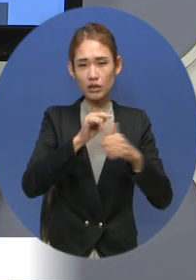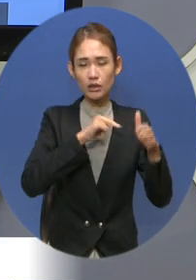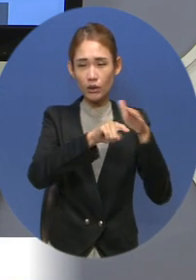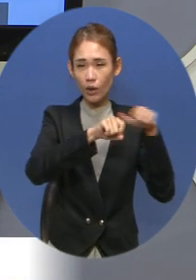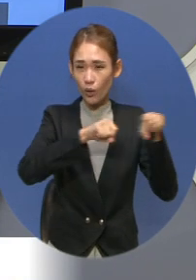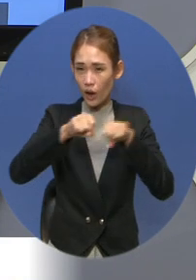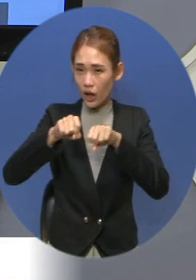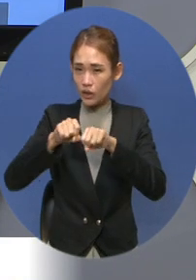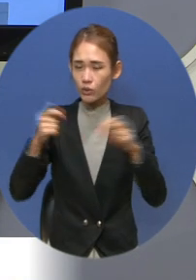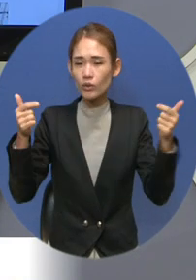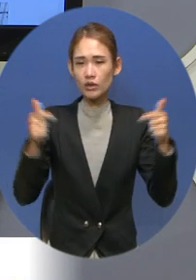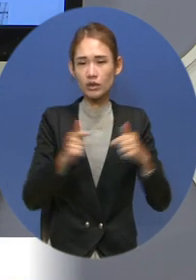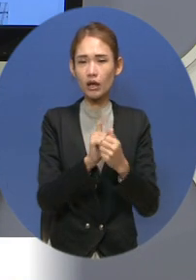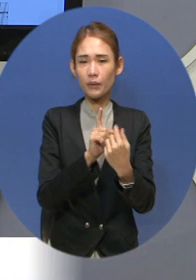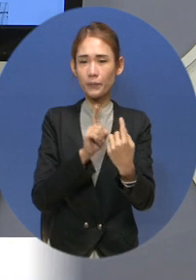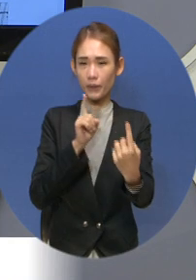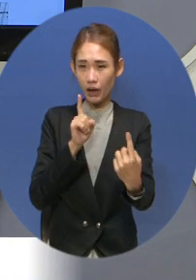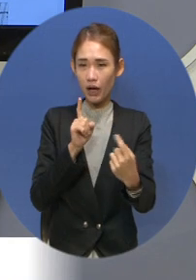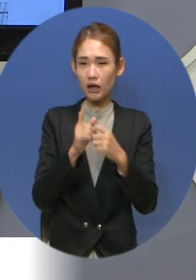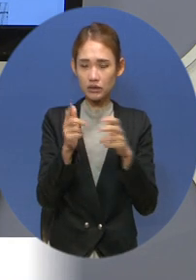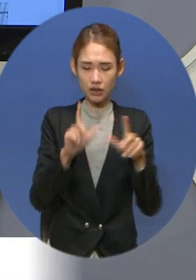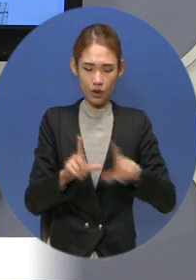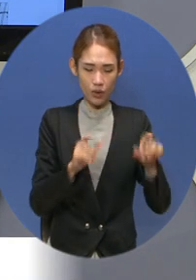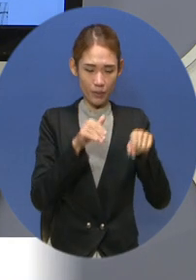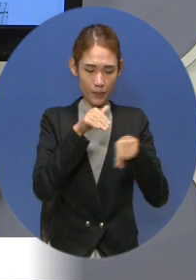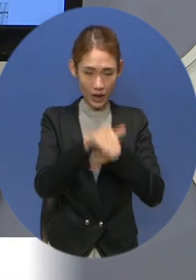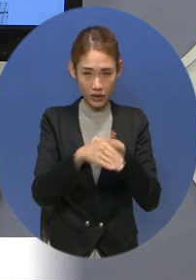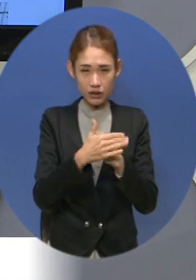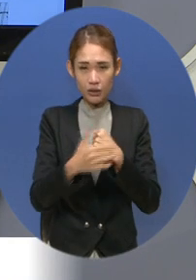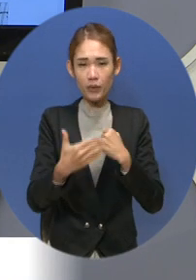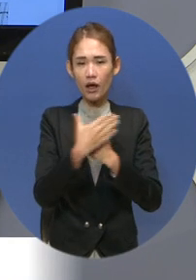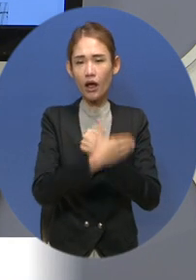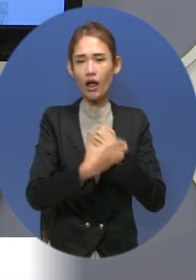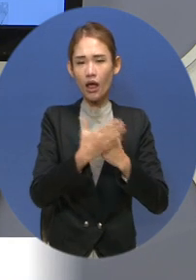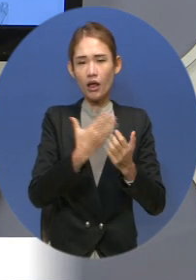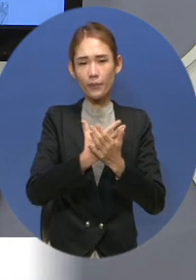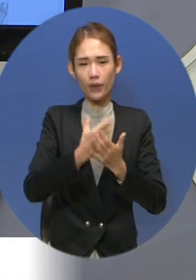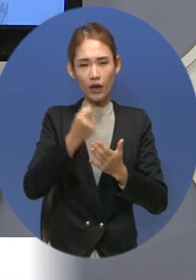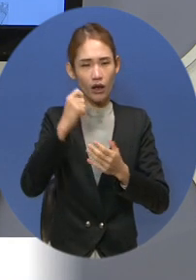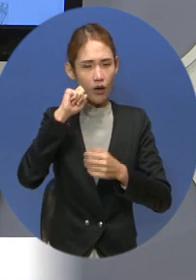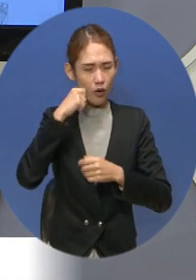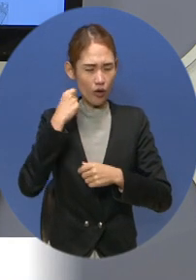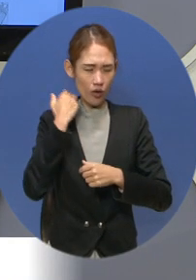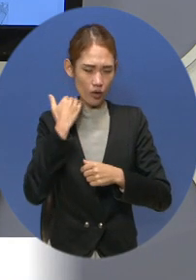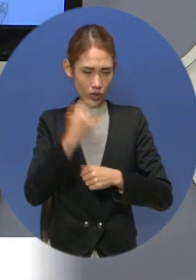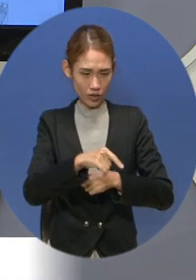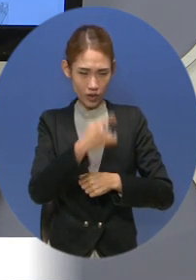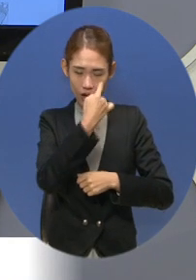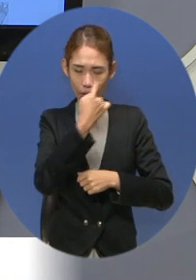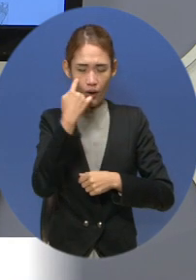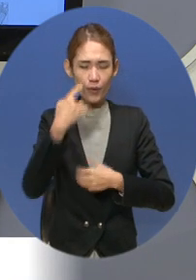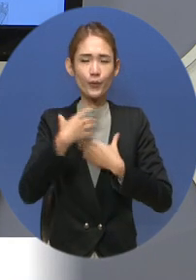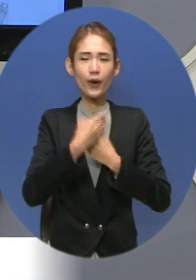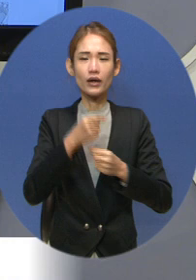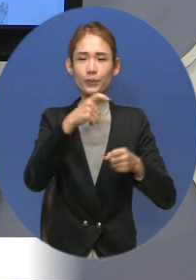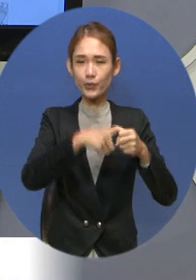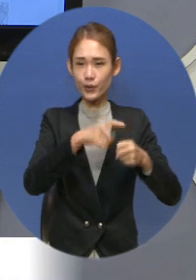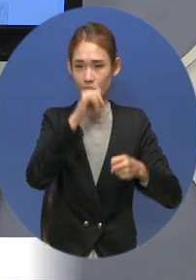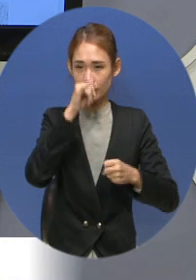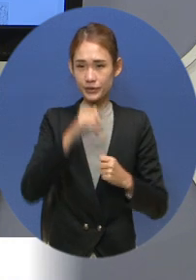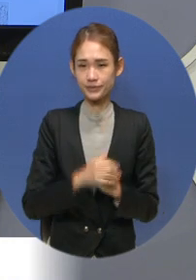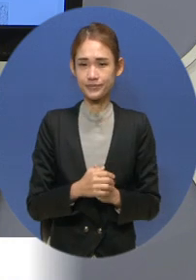비대면 생활방식 확산으로 복지사각지대에 놓인 대상의 안전을 확인하겠다는 취지입니다